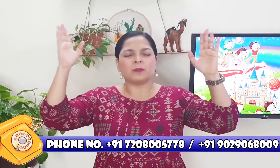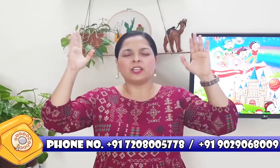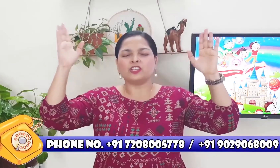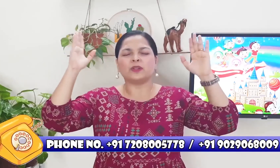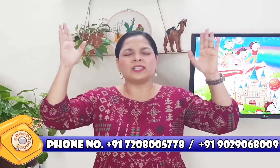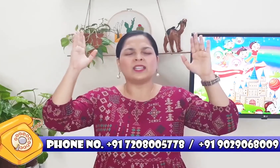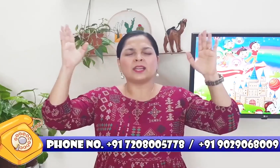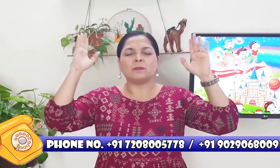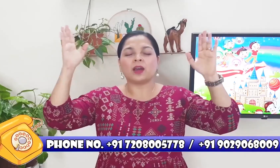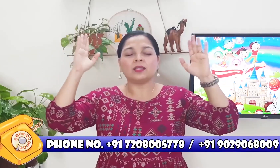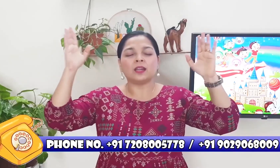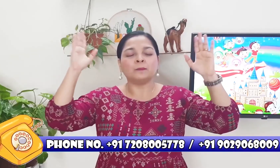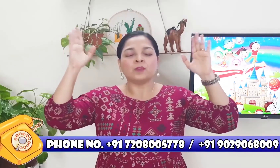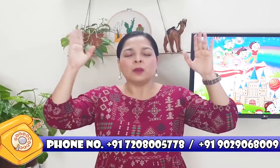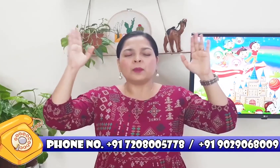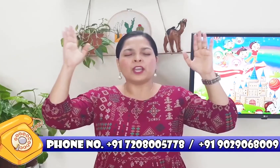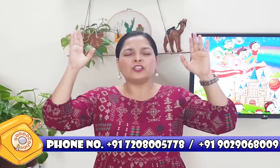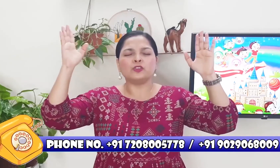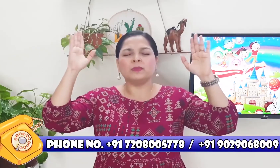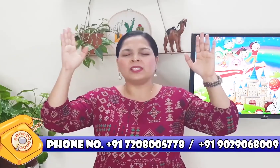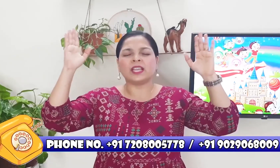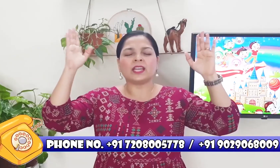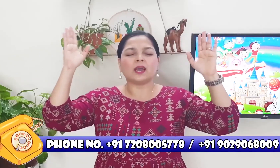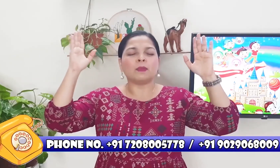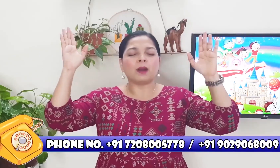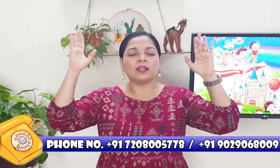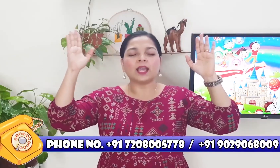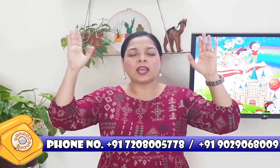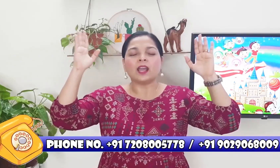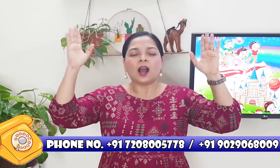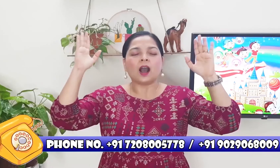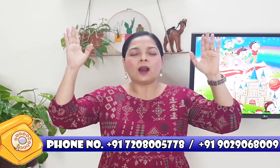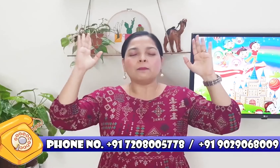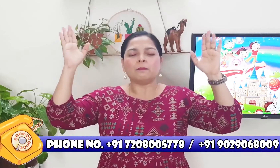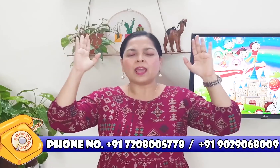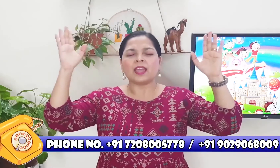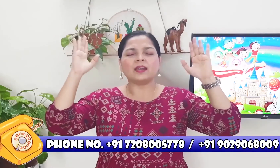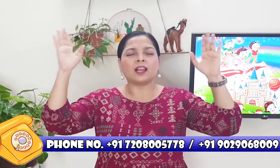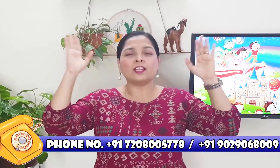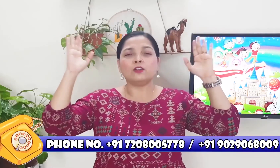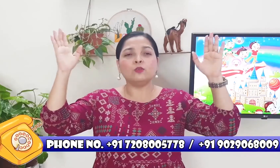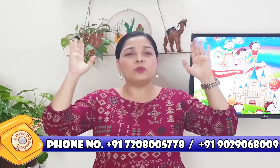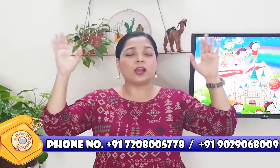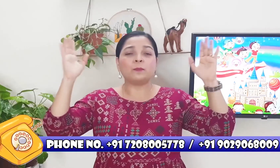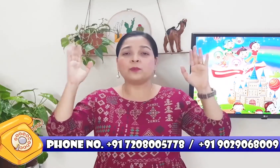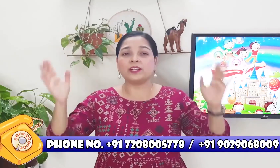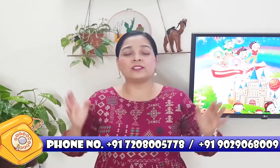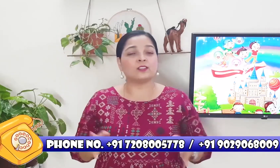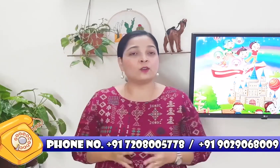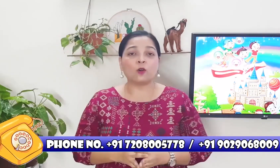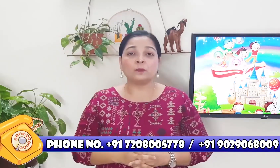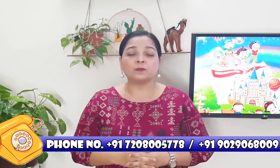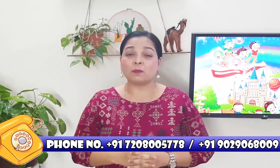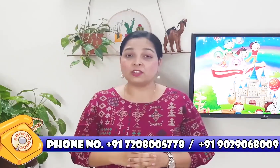करते परमेश्वर। ये सारी प्रार्थना प्रभु यीशु मसीह के नाम में मांगते हैं, आमेन। हालेलुया, प्रेज